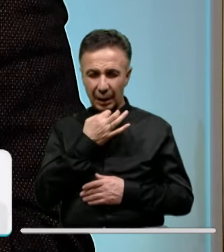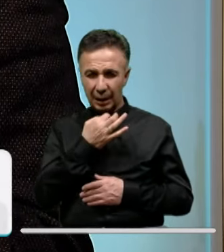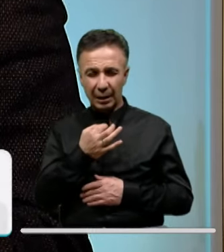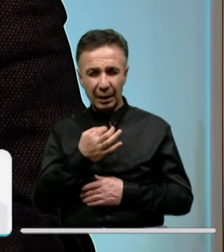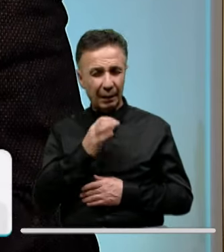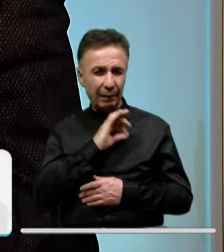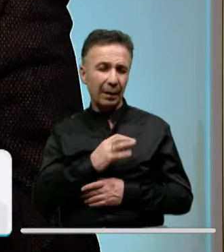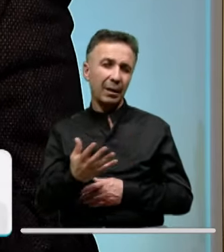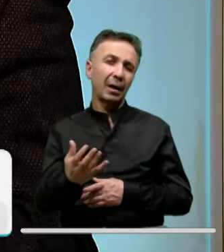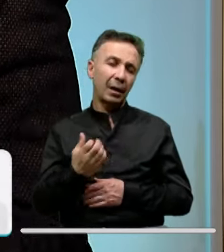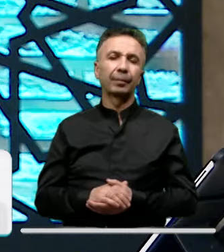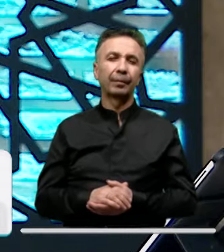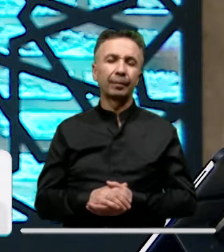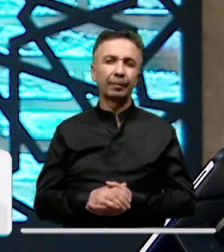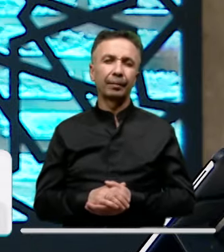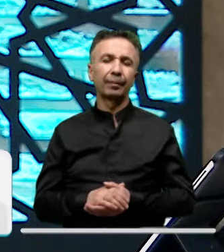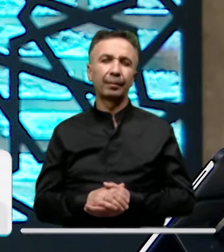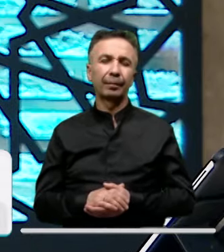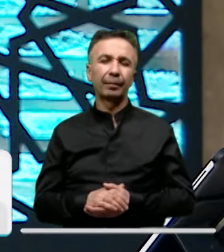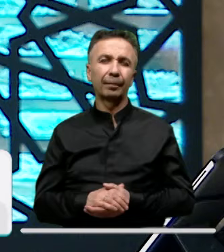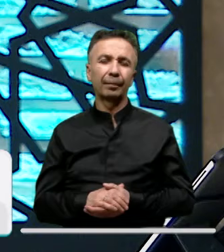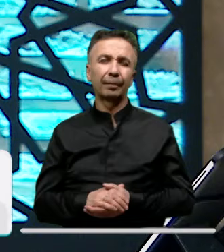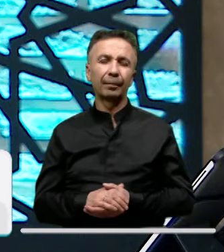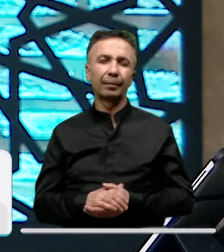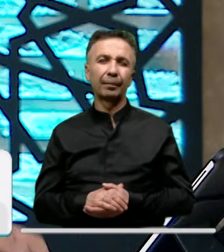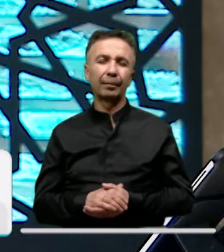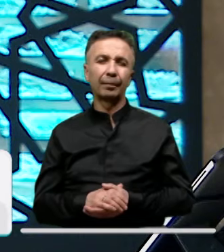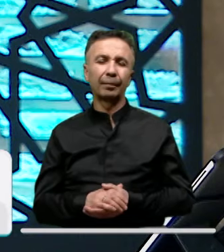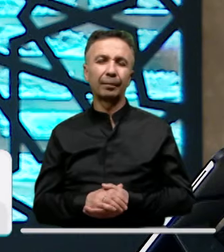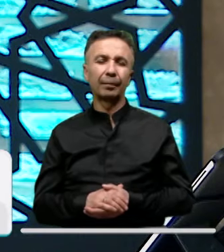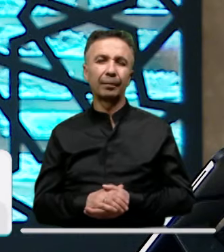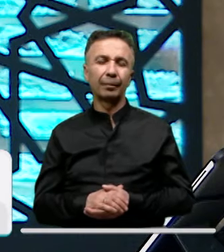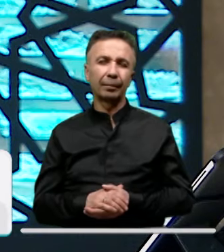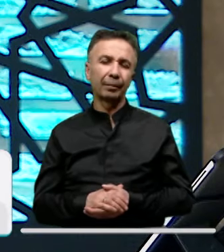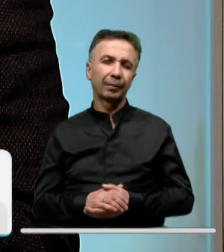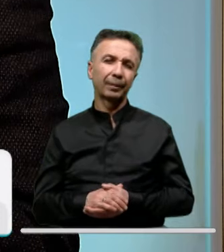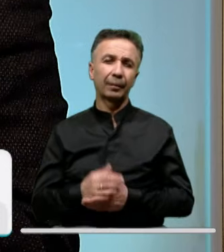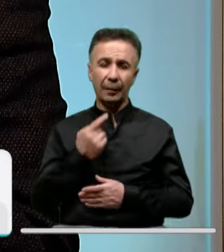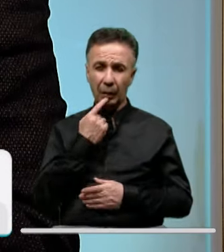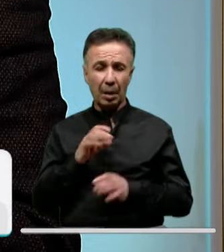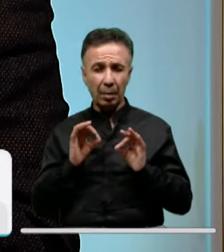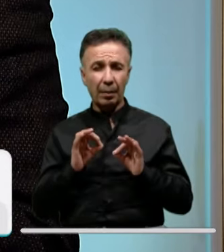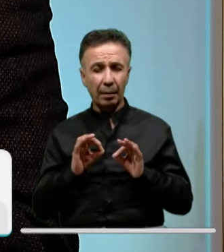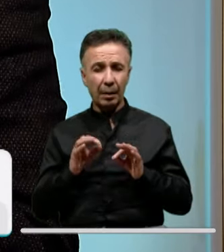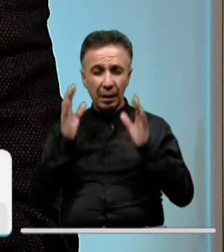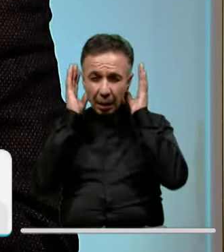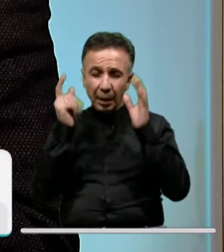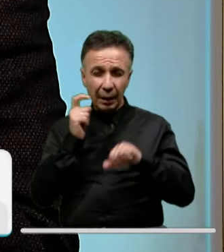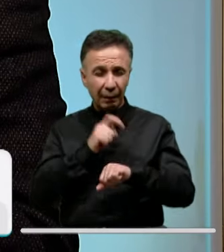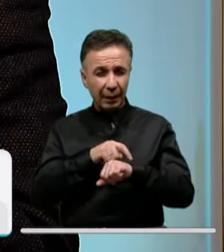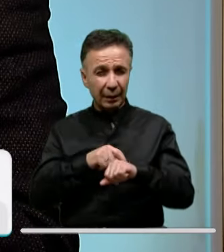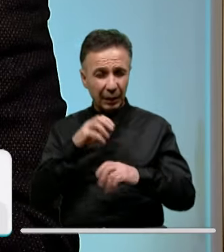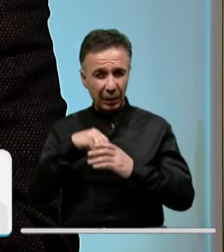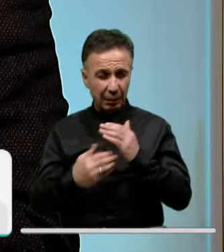yararlanarak zaten abimizin biraz da hakim bu konu, konulara biliyorum. Konuların bilincinde diyor ki her namaz vakti için abdest mi alacağım diyor.